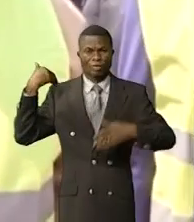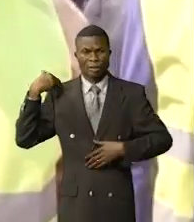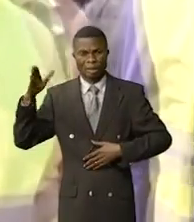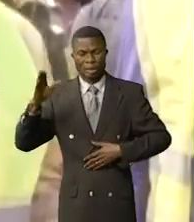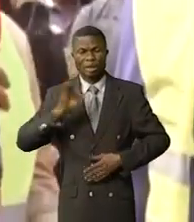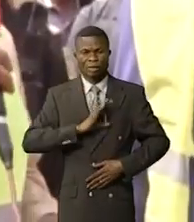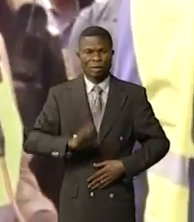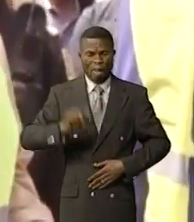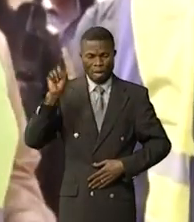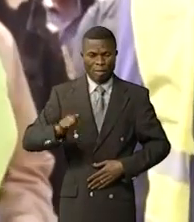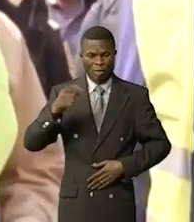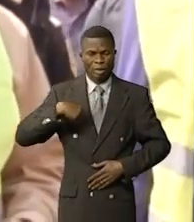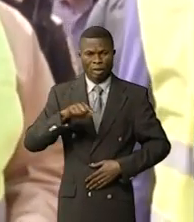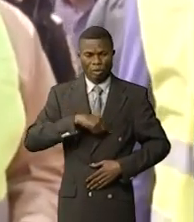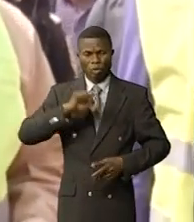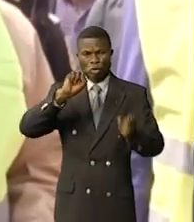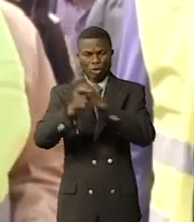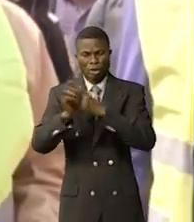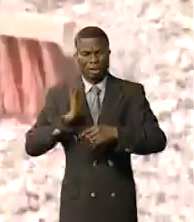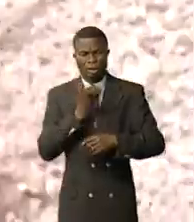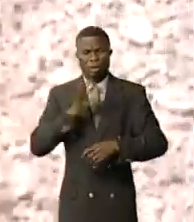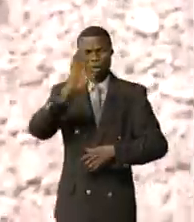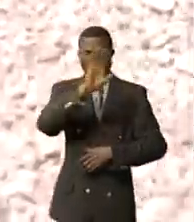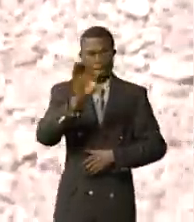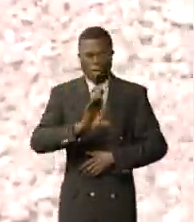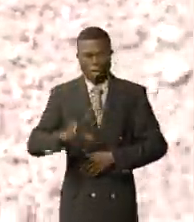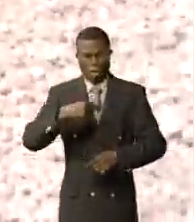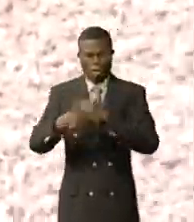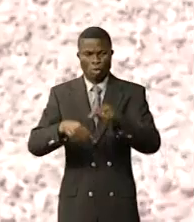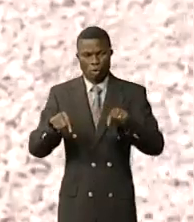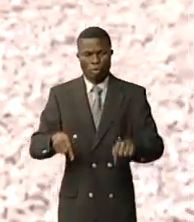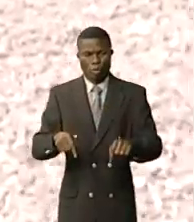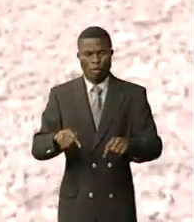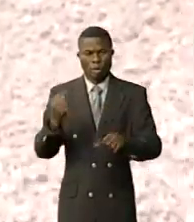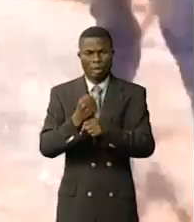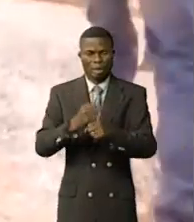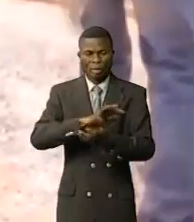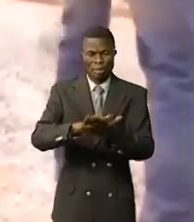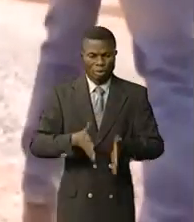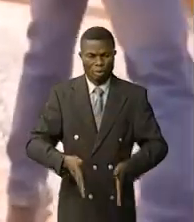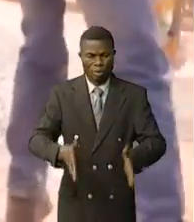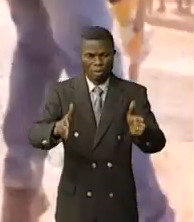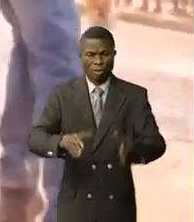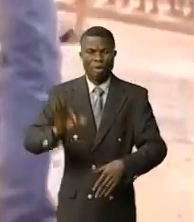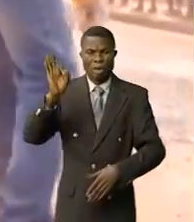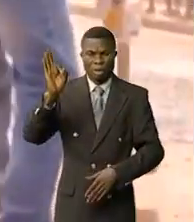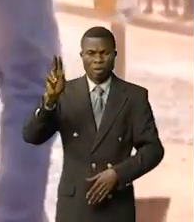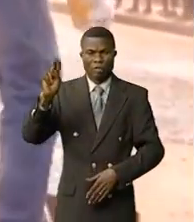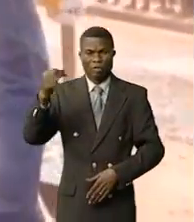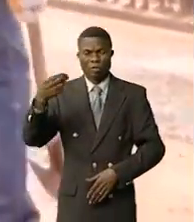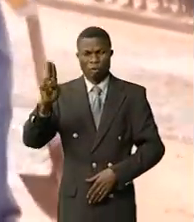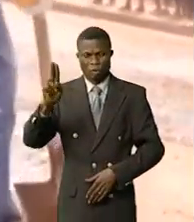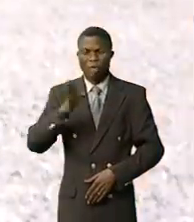veut que nous puissions transformer notre commune. Lancé ces jours, les travaux d'asphaltage de la voirie de Fungurume vont